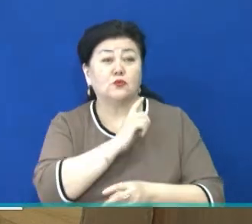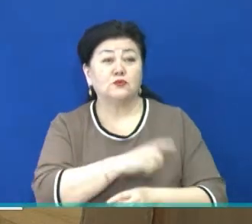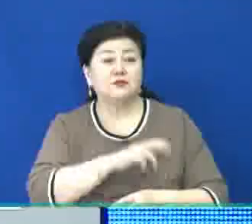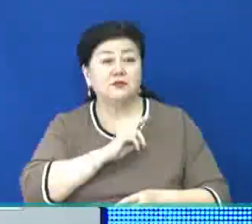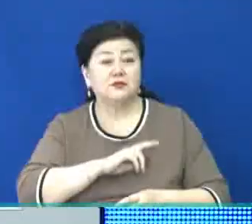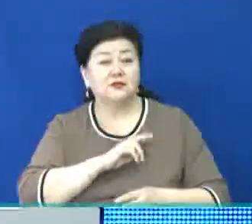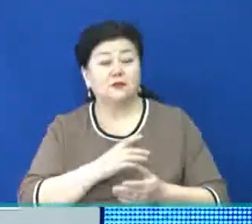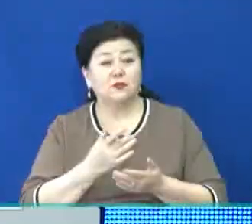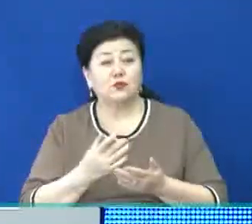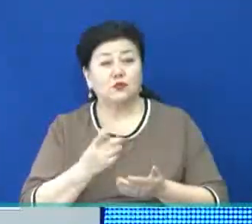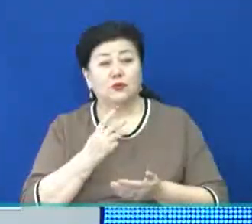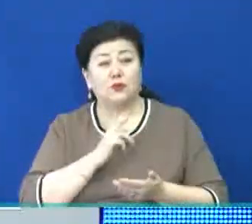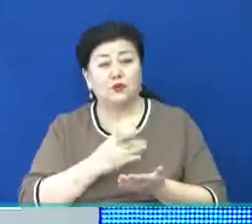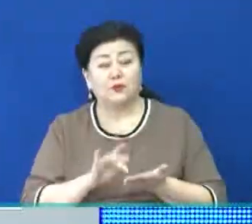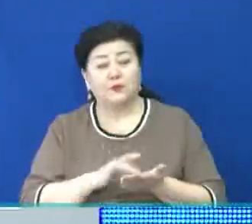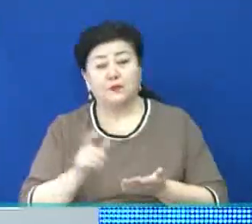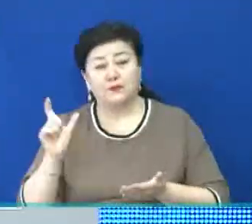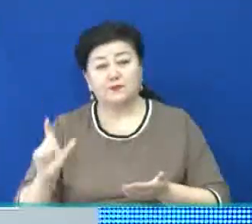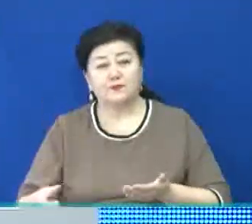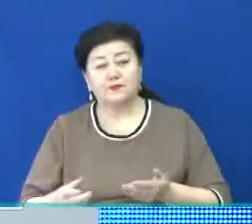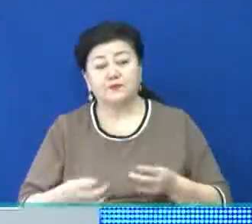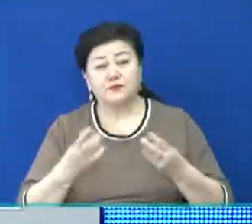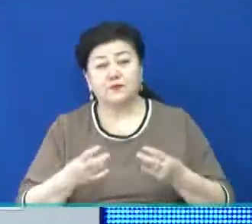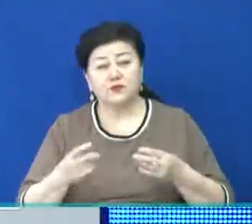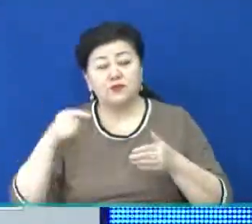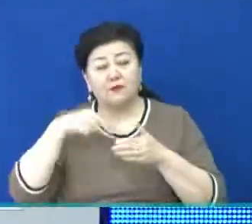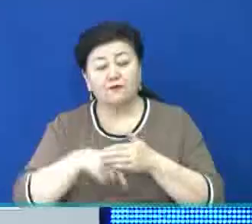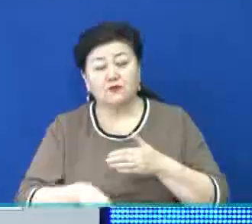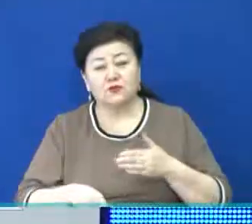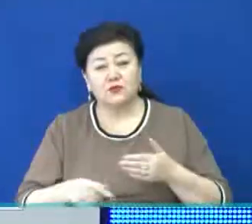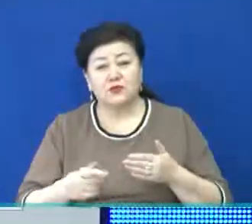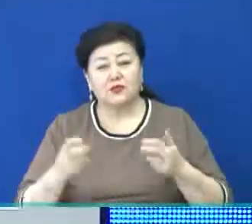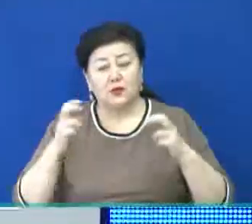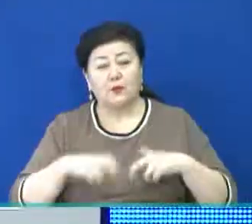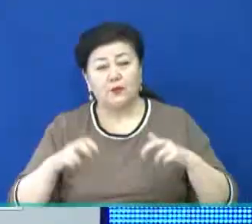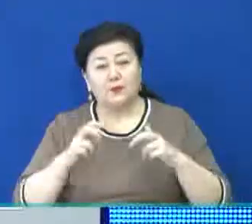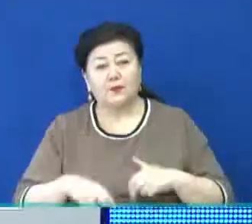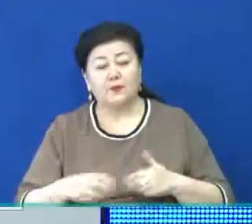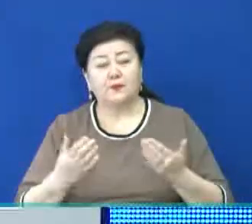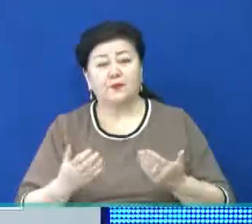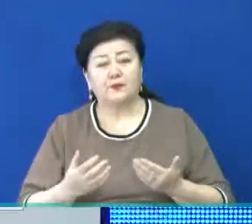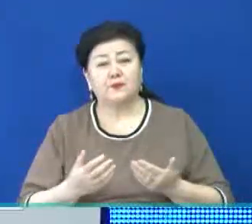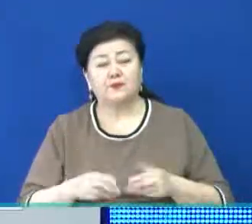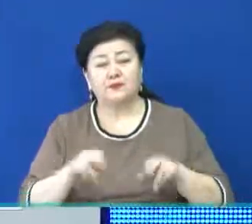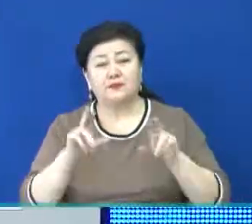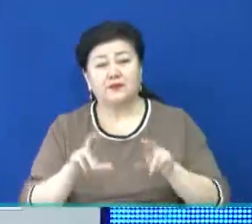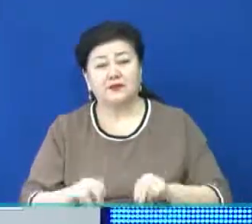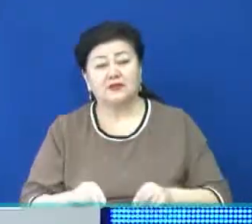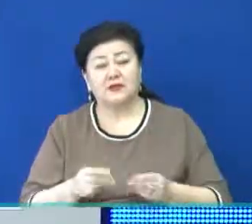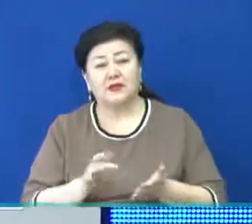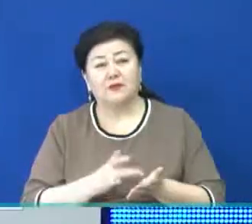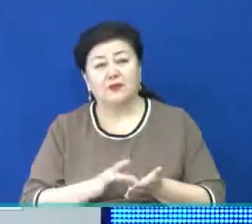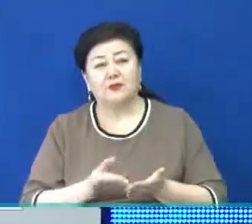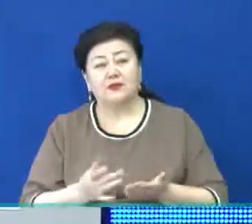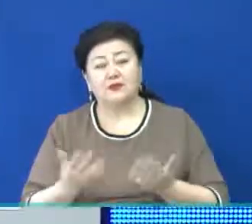өтті. Басқарма жанынан ішкі аудит қызметін ашып, білім басқармасының үш бірлікте арнайы аудитор мамандармен және бухгалтерлық